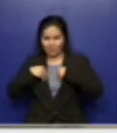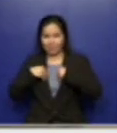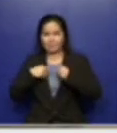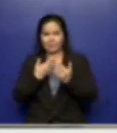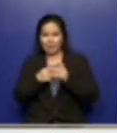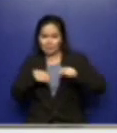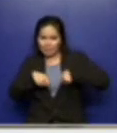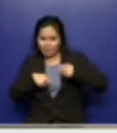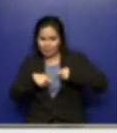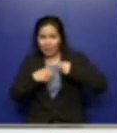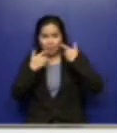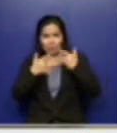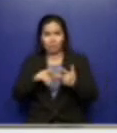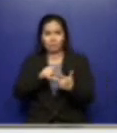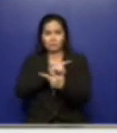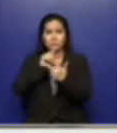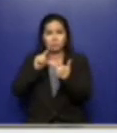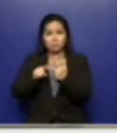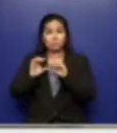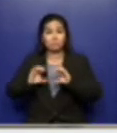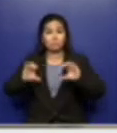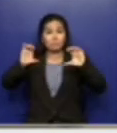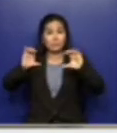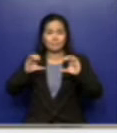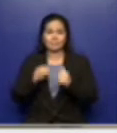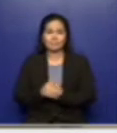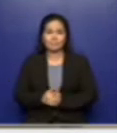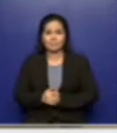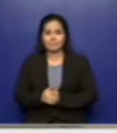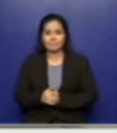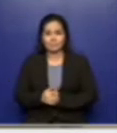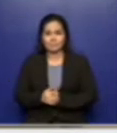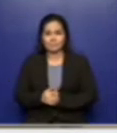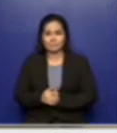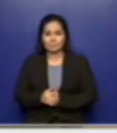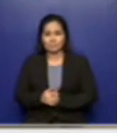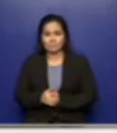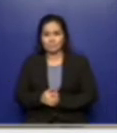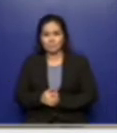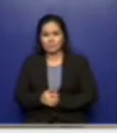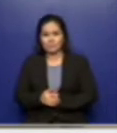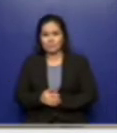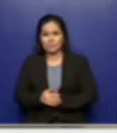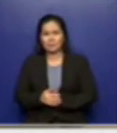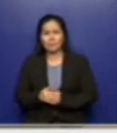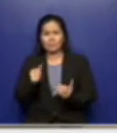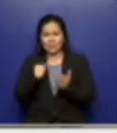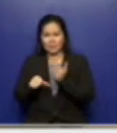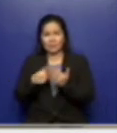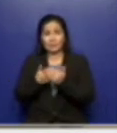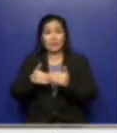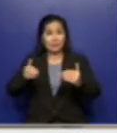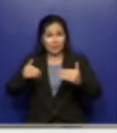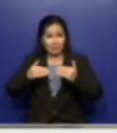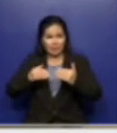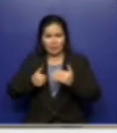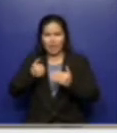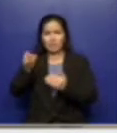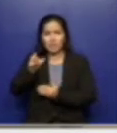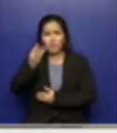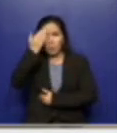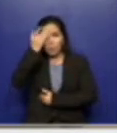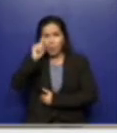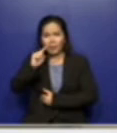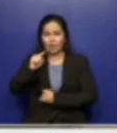พอต่อมาเรื่องที่3ก็รัฐบาลจัดเก็บงบภาษีได้น้อยลงก็เนื่องจากผลกระทบจากโควิ